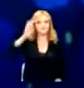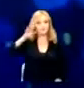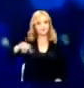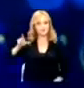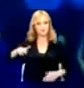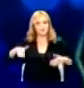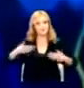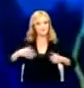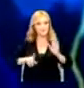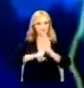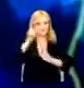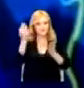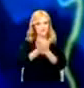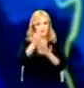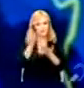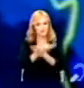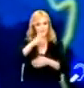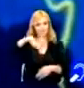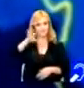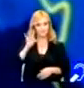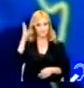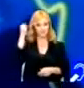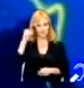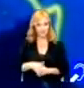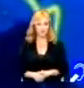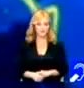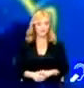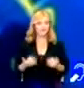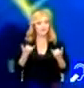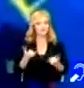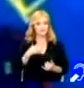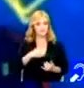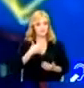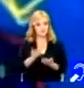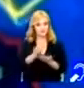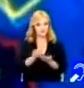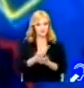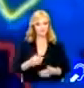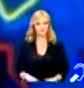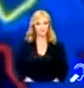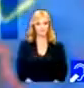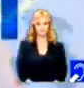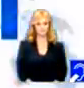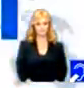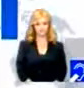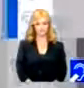Doamnelor, domnilor, bună seara și bine v-am regăsit la Telejurnal pe TVR Moldova și TVR3. Iată câteva titluri.